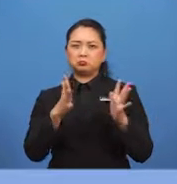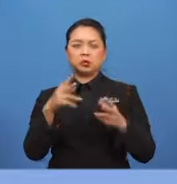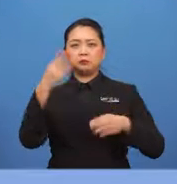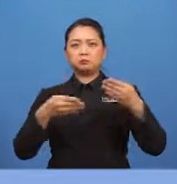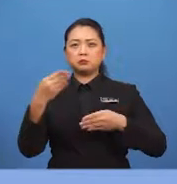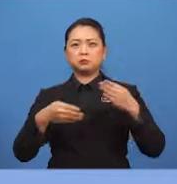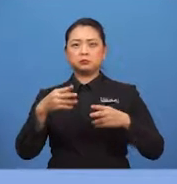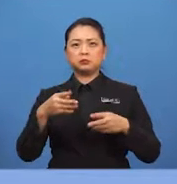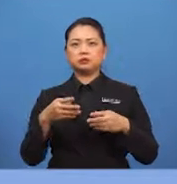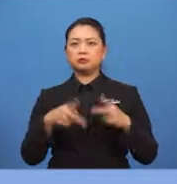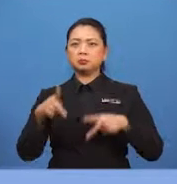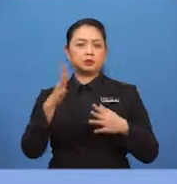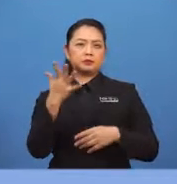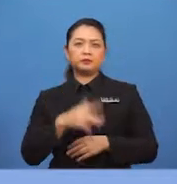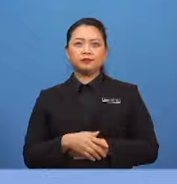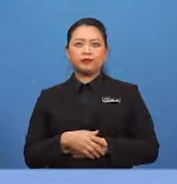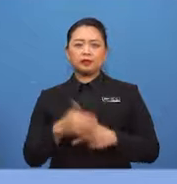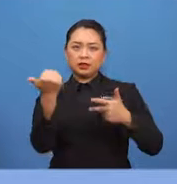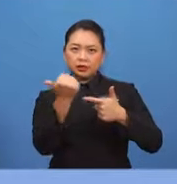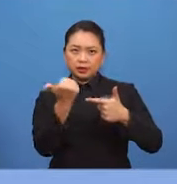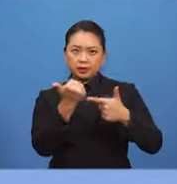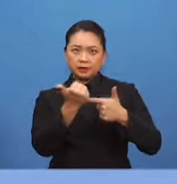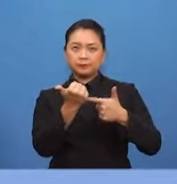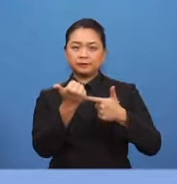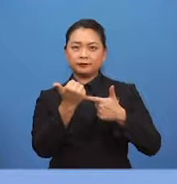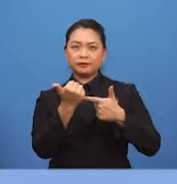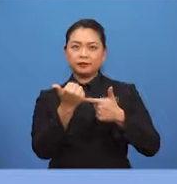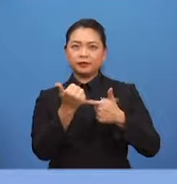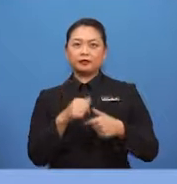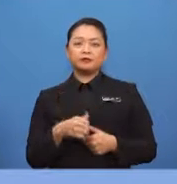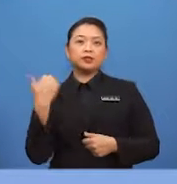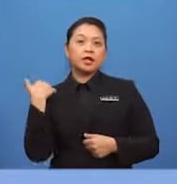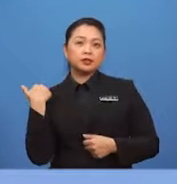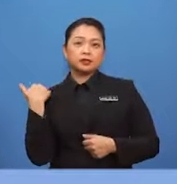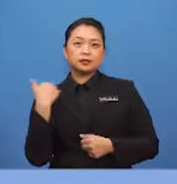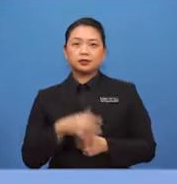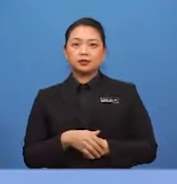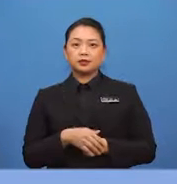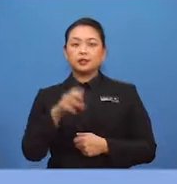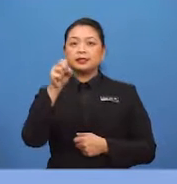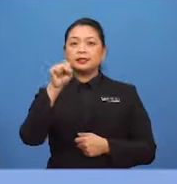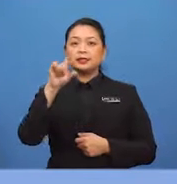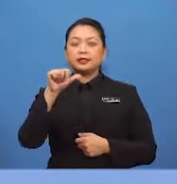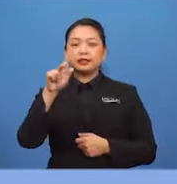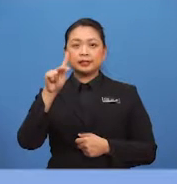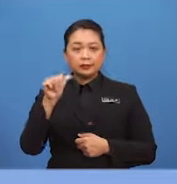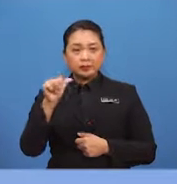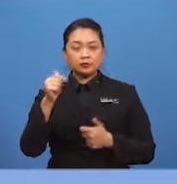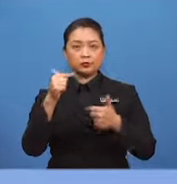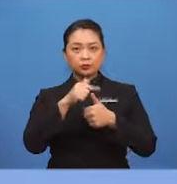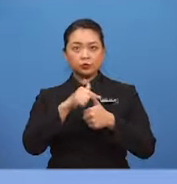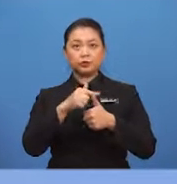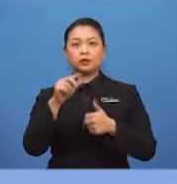kimia. Kaca soda kapur pula, komposisinya terdiri daripada silika,